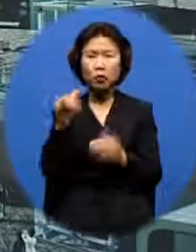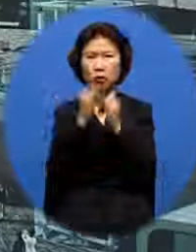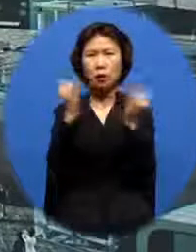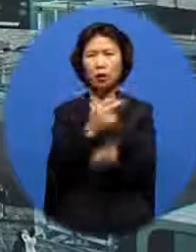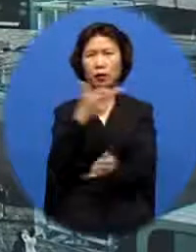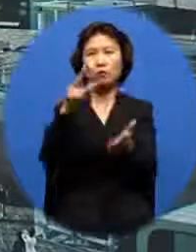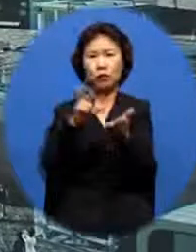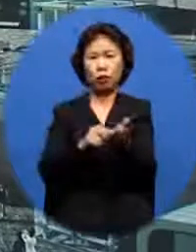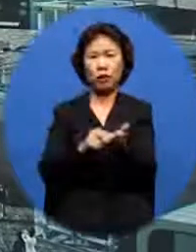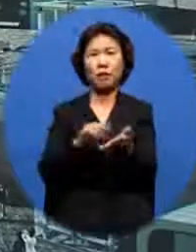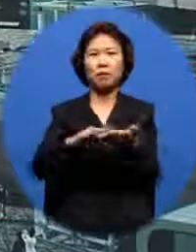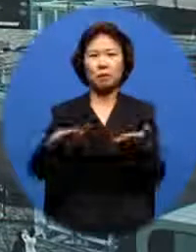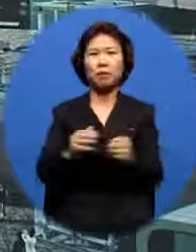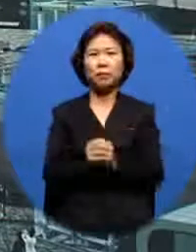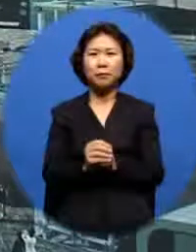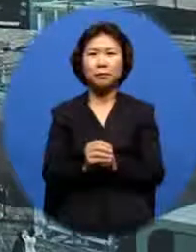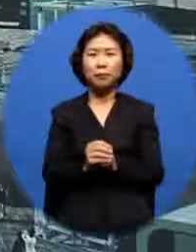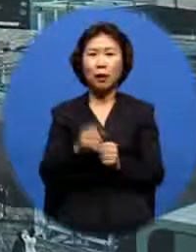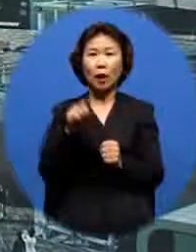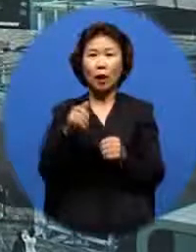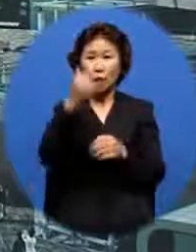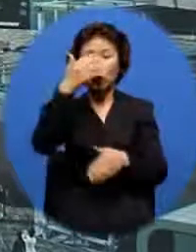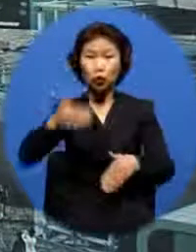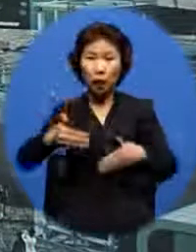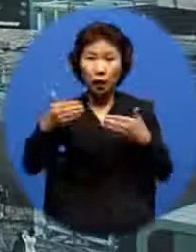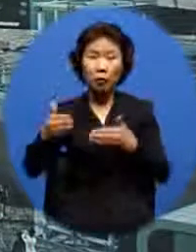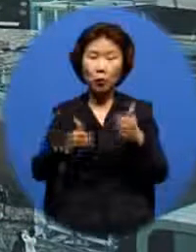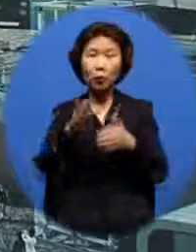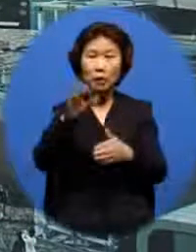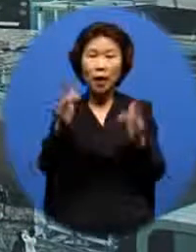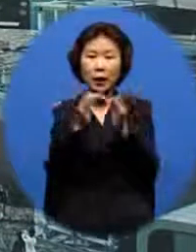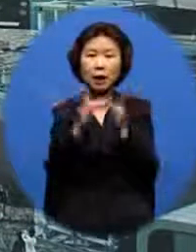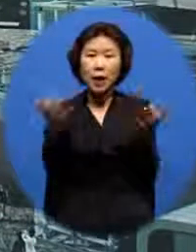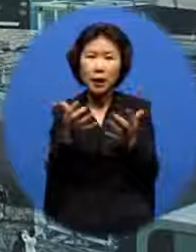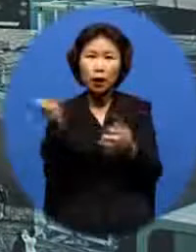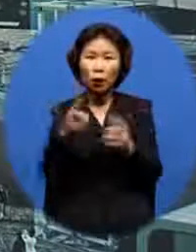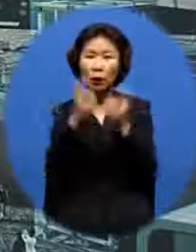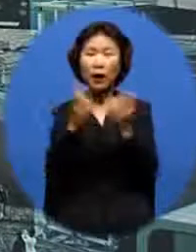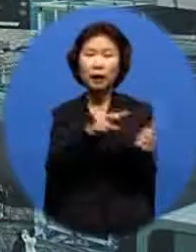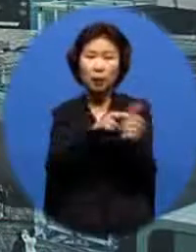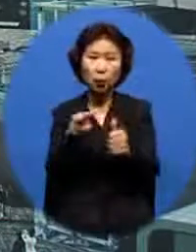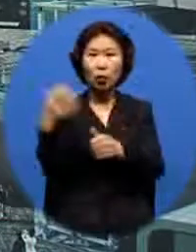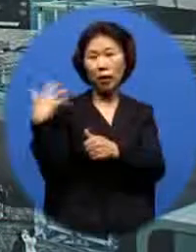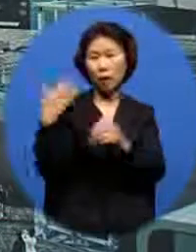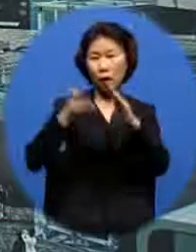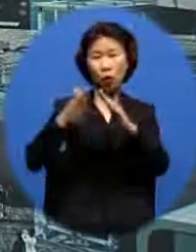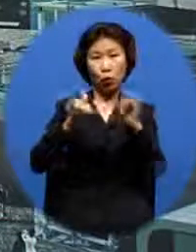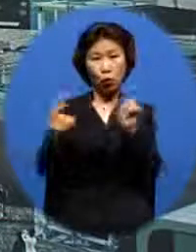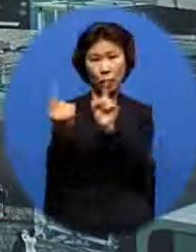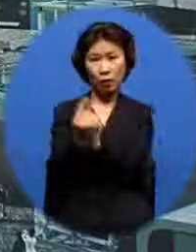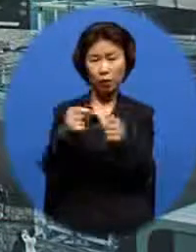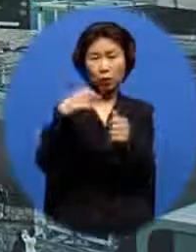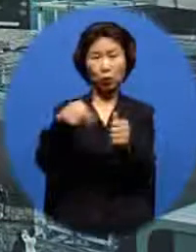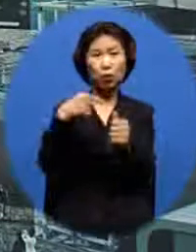문제로 떠오르고 있습니다. 이에 충남도에서는 인터넷 업무와 개인정보 처리 담당 공무원을 대상으로 교육을